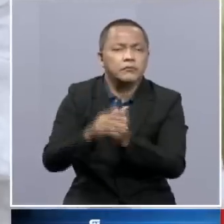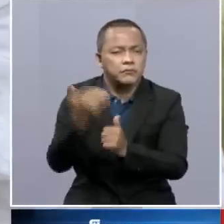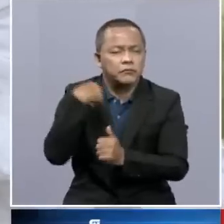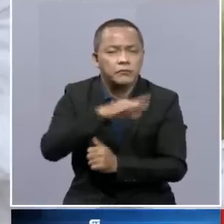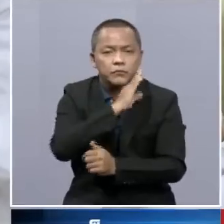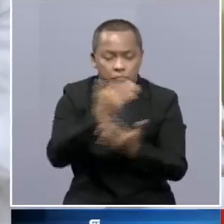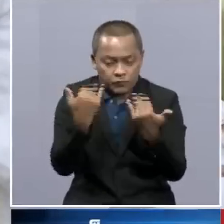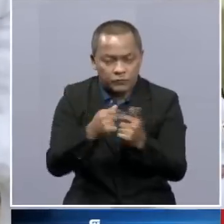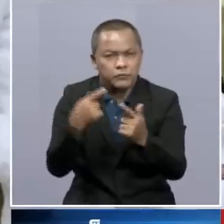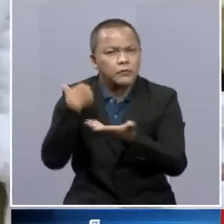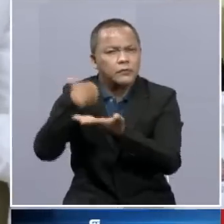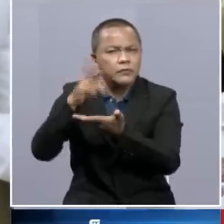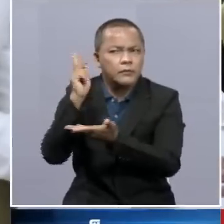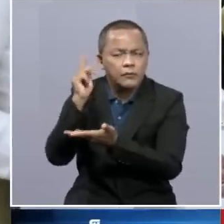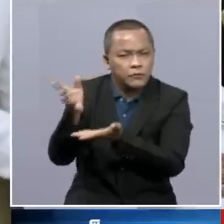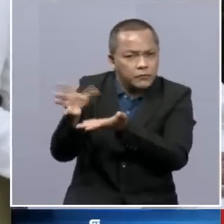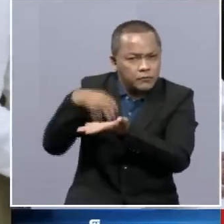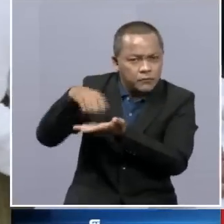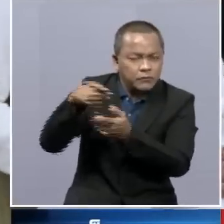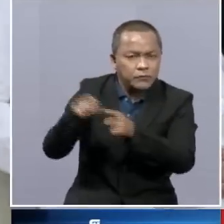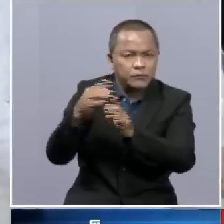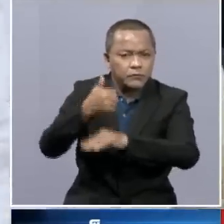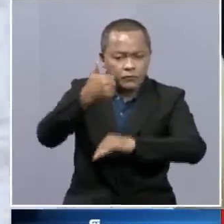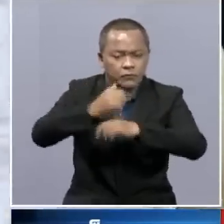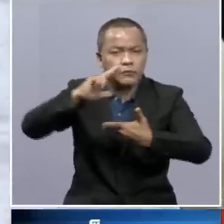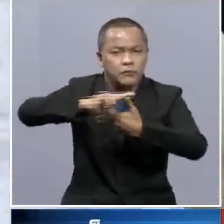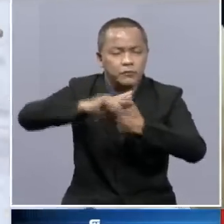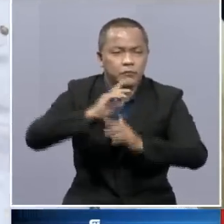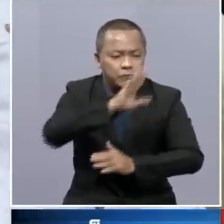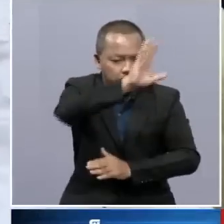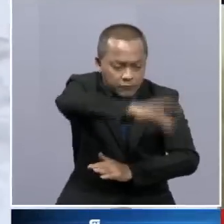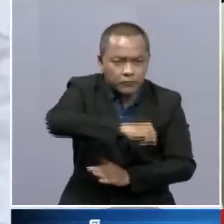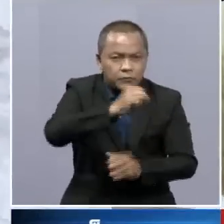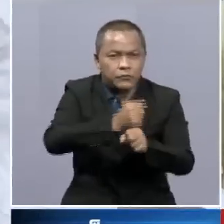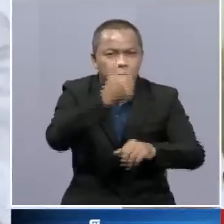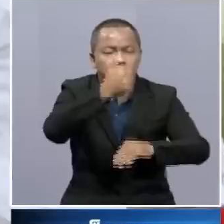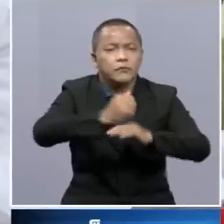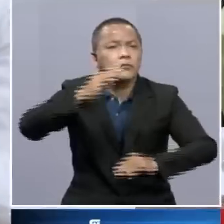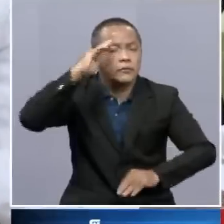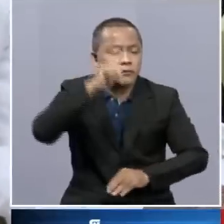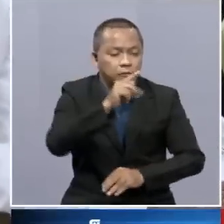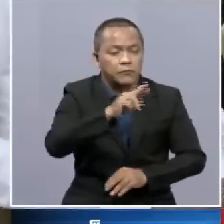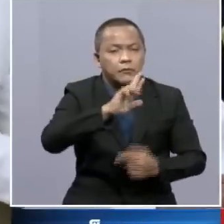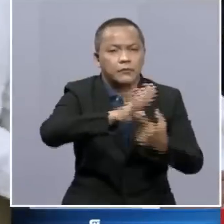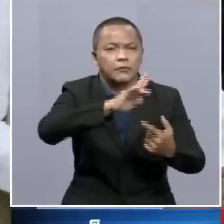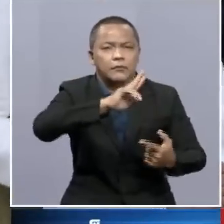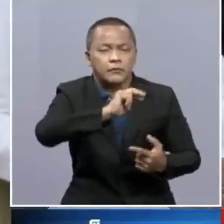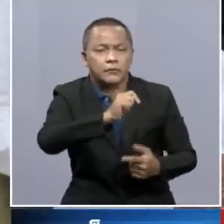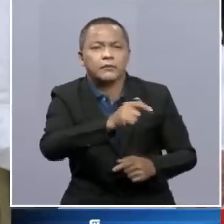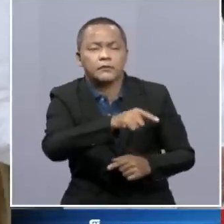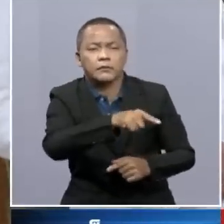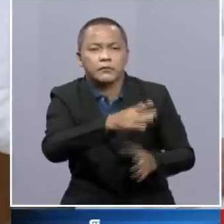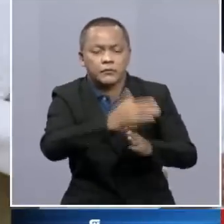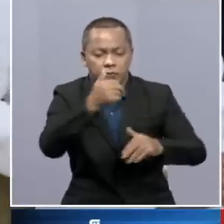าช่วงนี้มันมีกระแสข่าวอีกด้านหนึ่งออกมาว่าพลเอกประวิตรเนี่ยไปทาบทามพลเอกธรรมรักษ์อิสรางกูลณอยุธยา